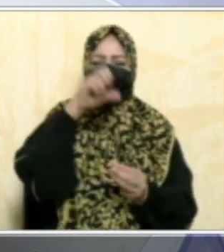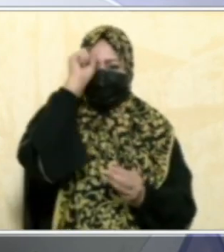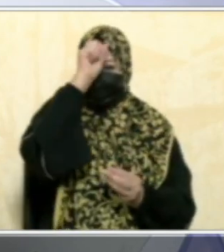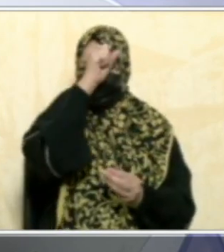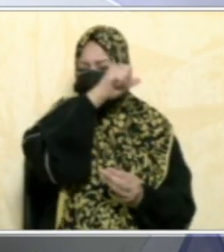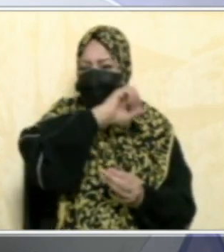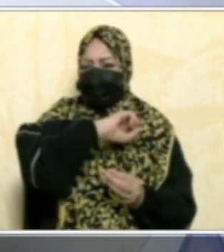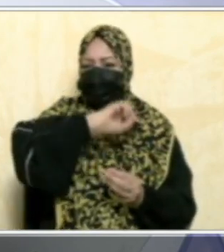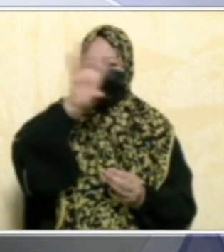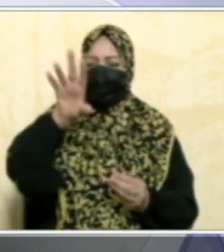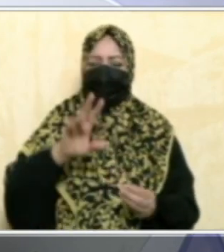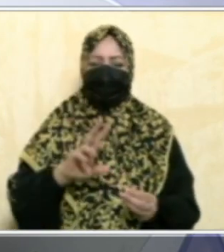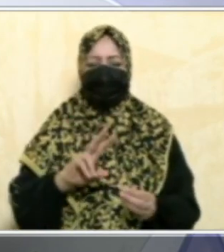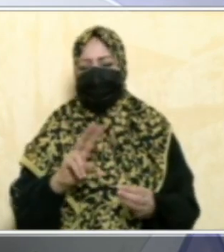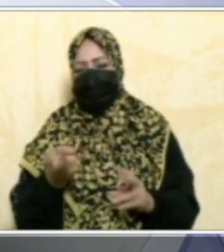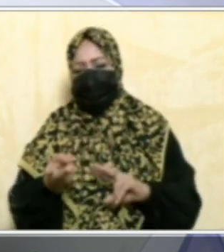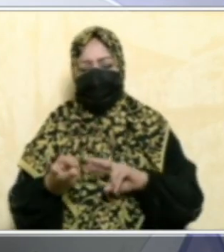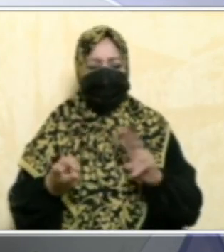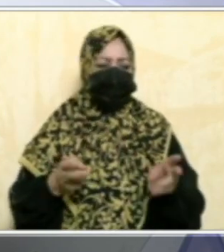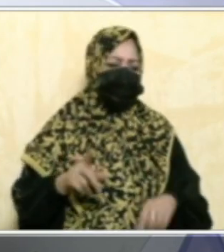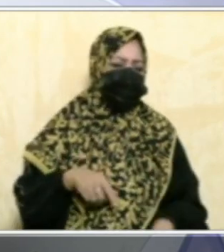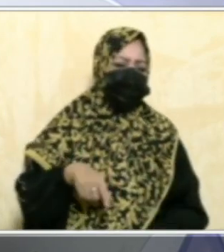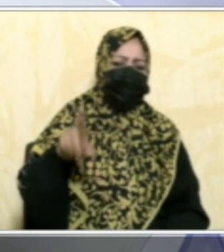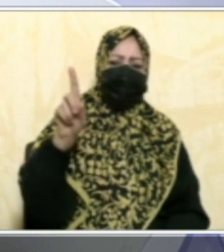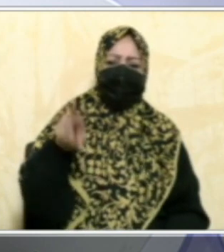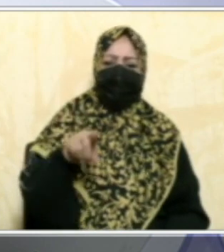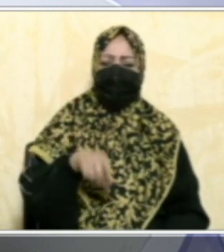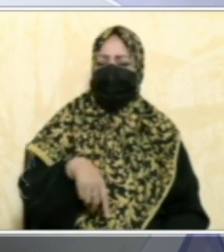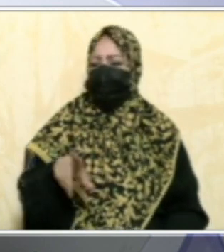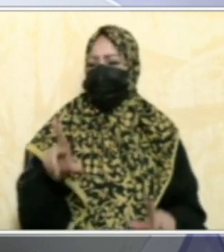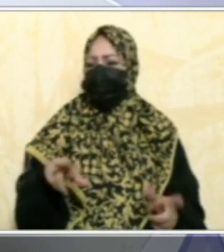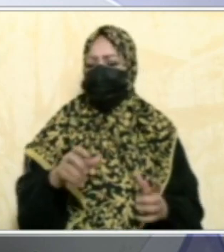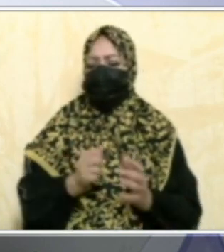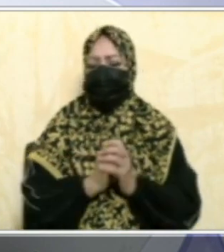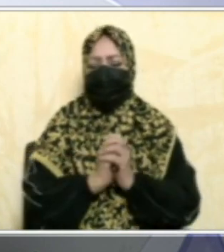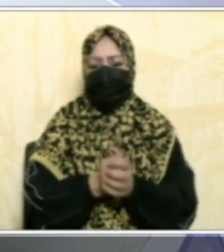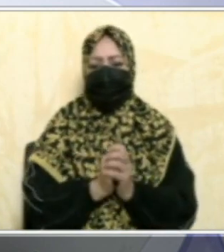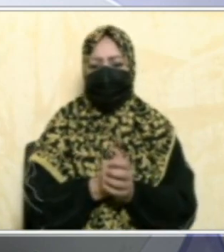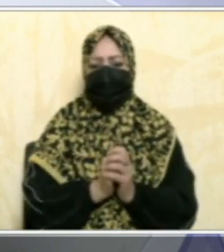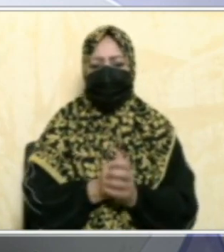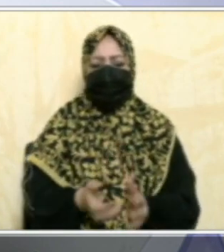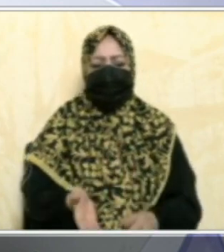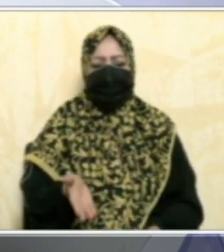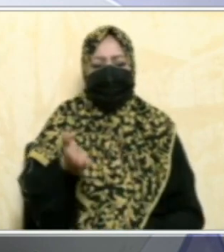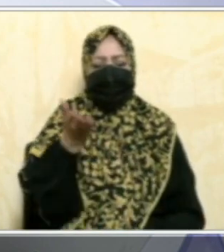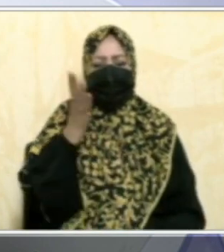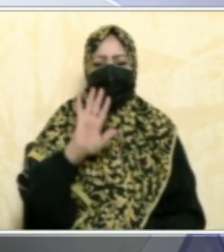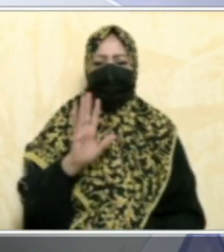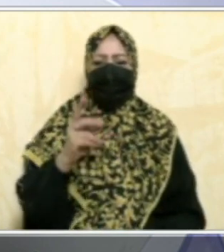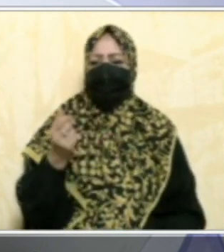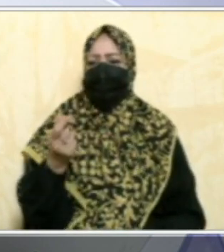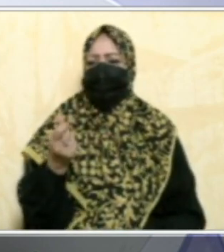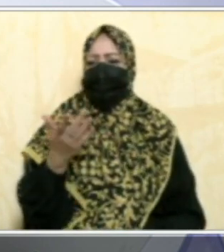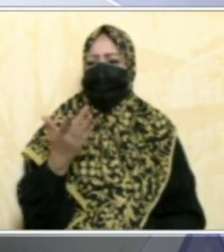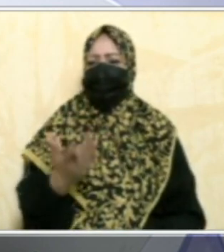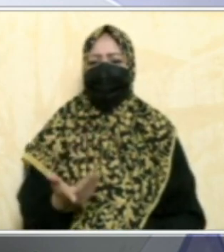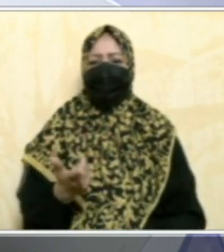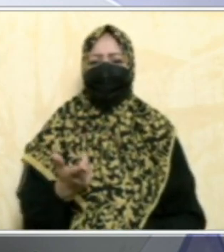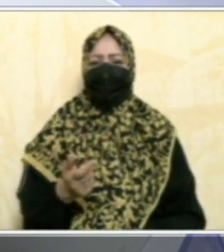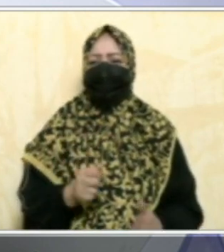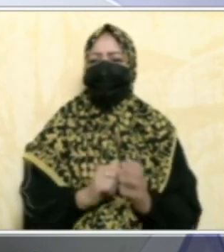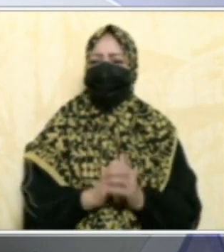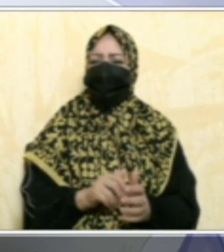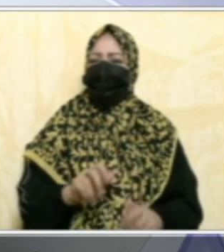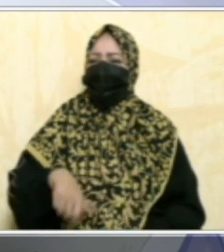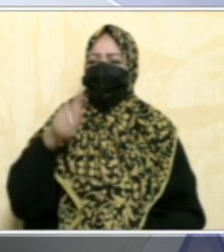اللي عندهم يعني قرعة الحج بعضهم قد لا يملك يعني ثمن الحج، فهو يعني